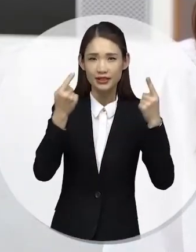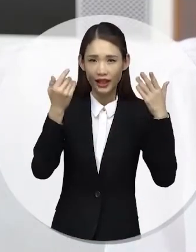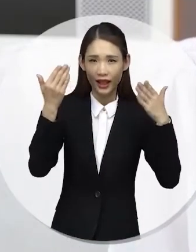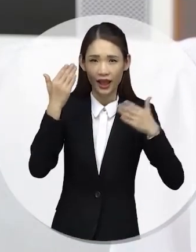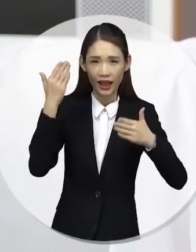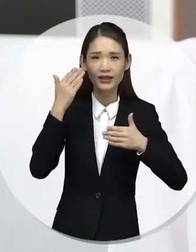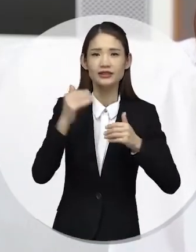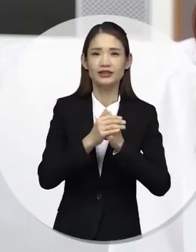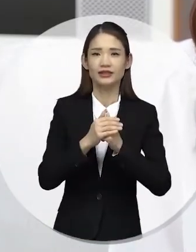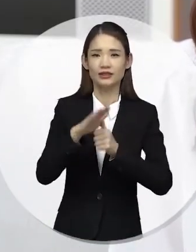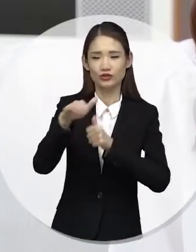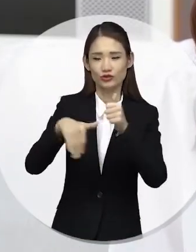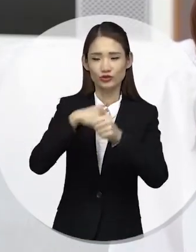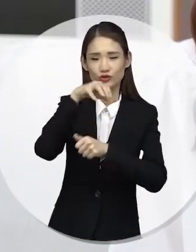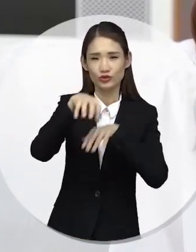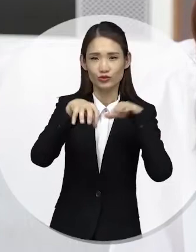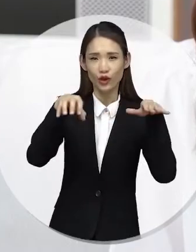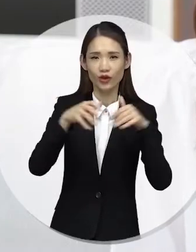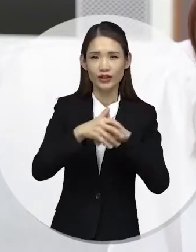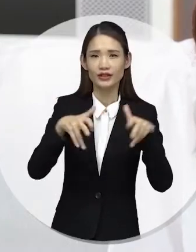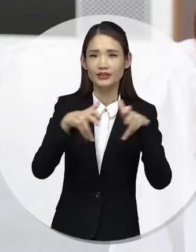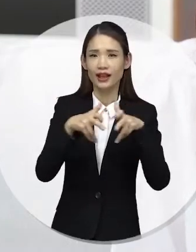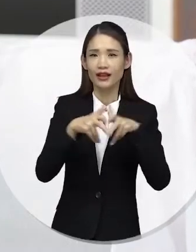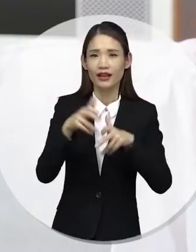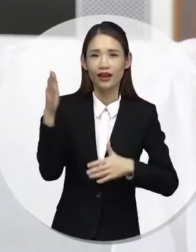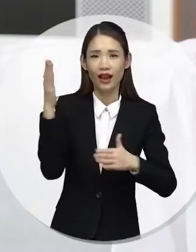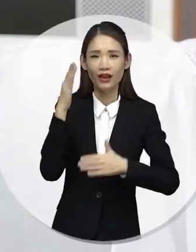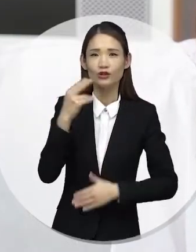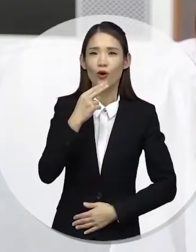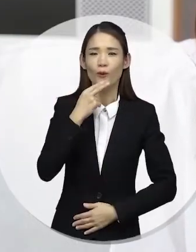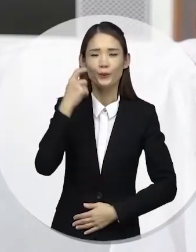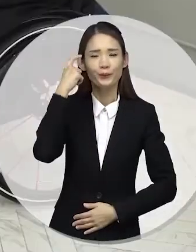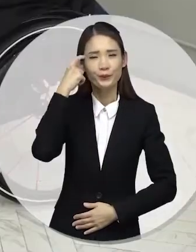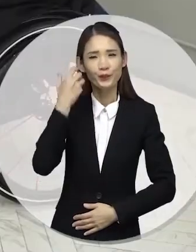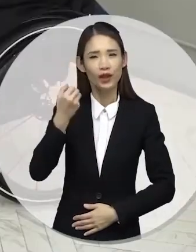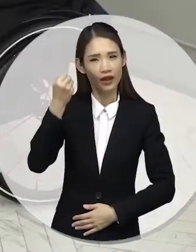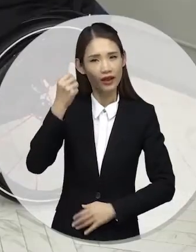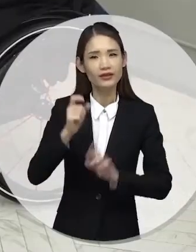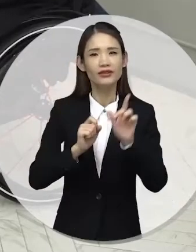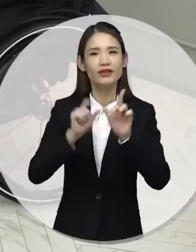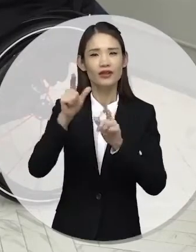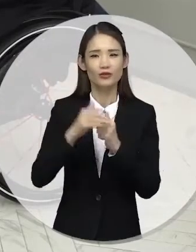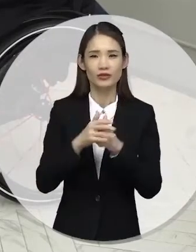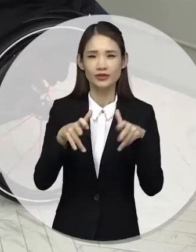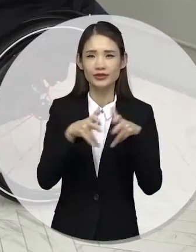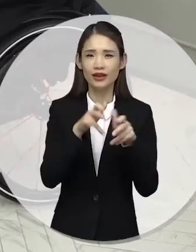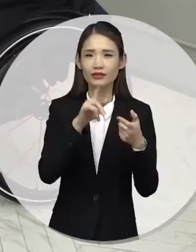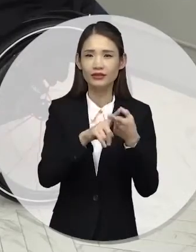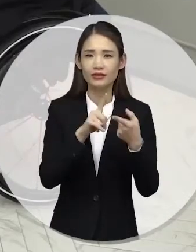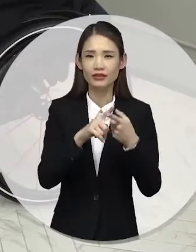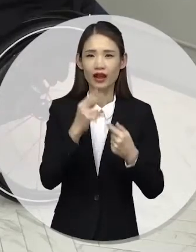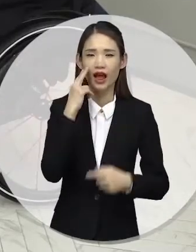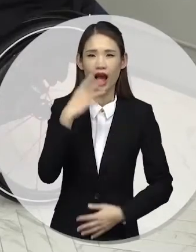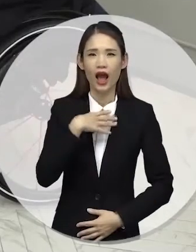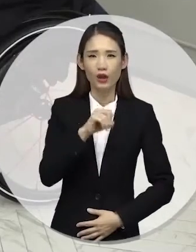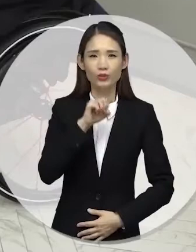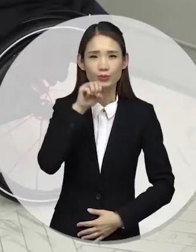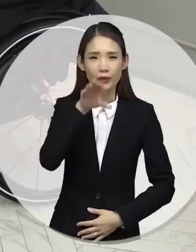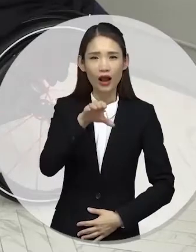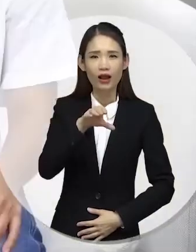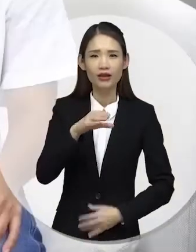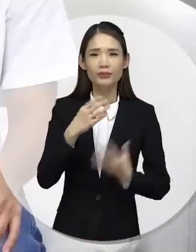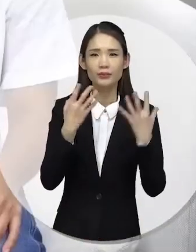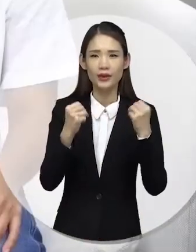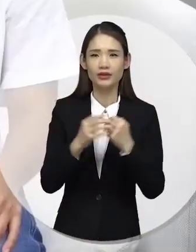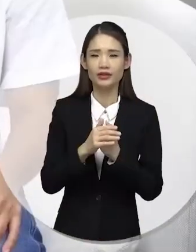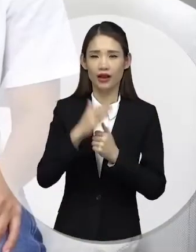대학생들이 주변에 장애 학생이 없을 거라고 생각을 하는 것 같아요. 그래서 장애인에 대해서 되게 함부로 말하는 경향이